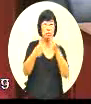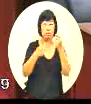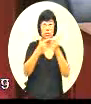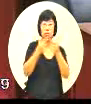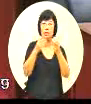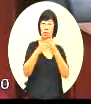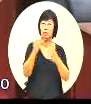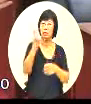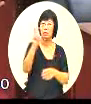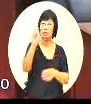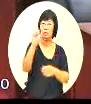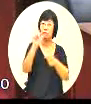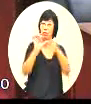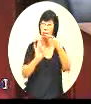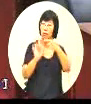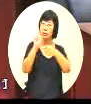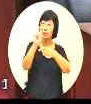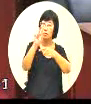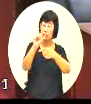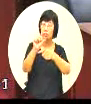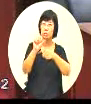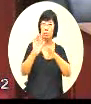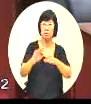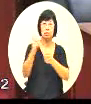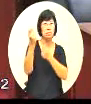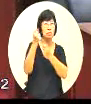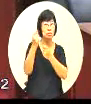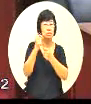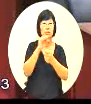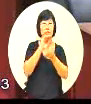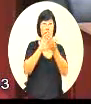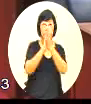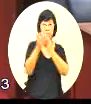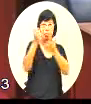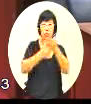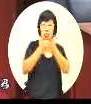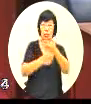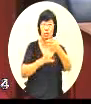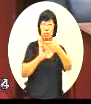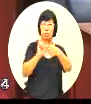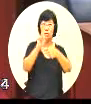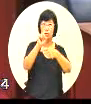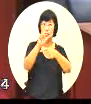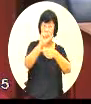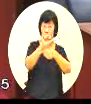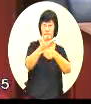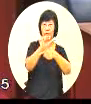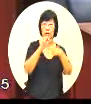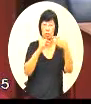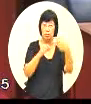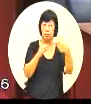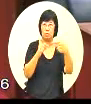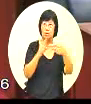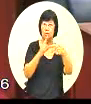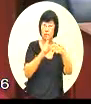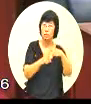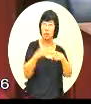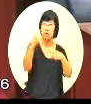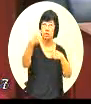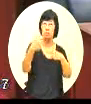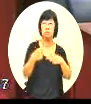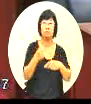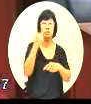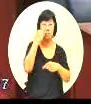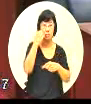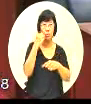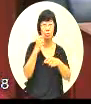25%， 可是我们这两三年来我们的资本投资大概只剩15左右，15正负 1%。 那这 15% 里面，